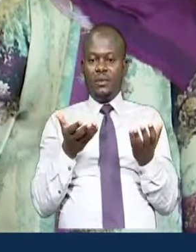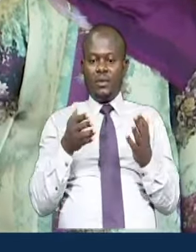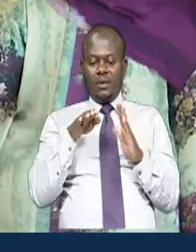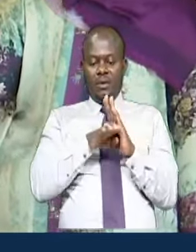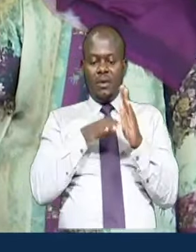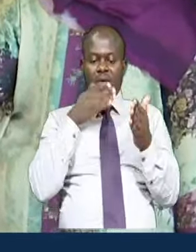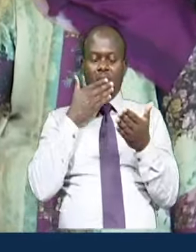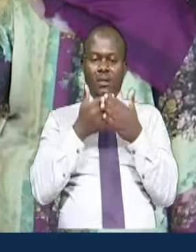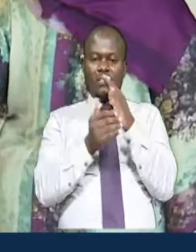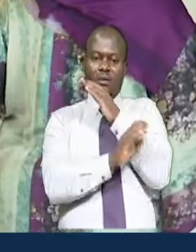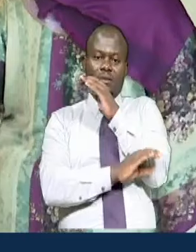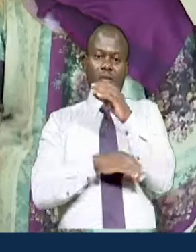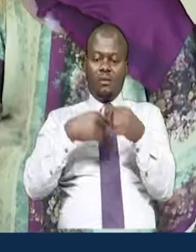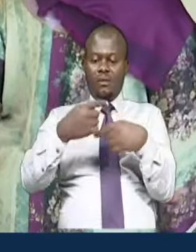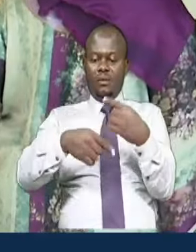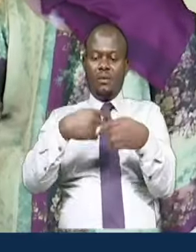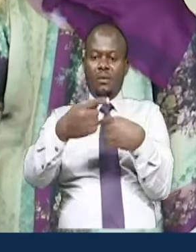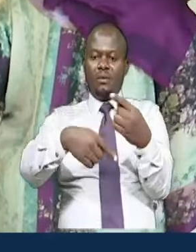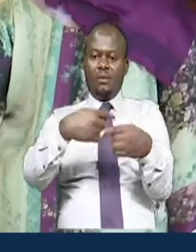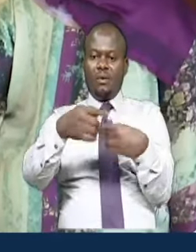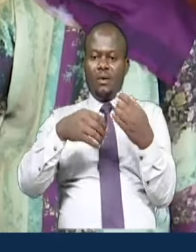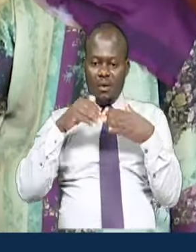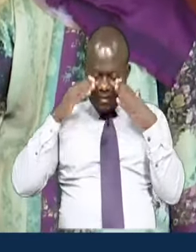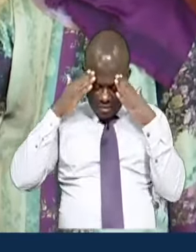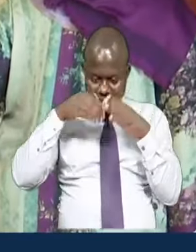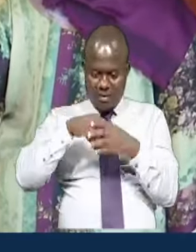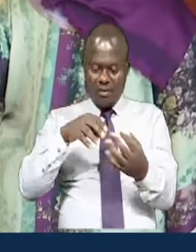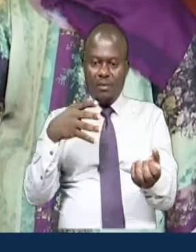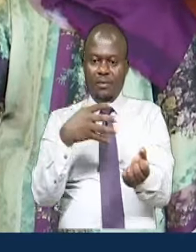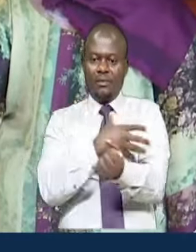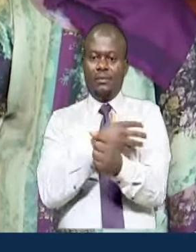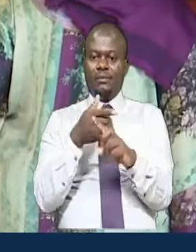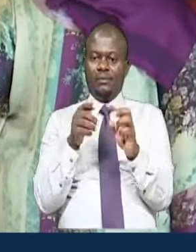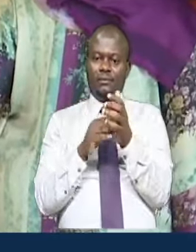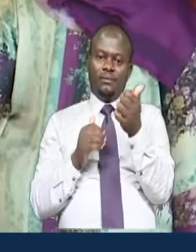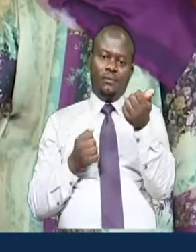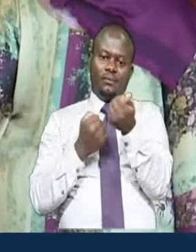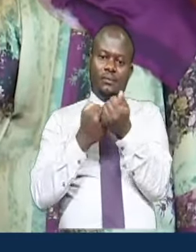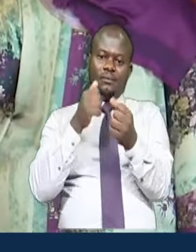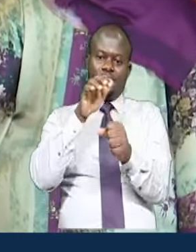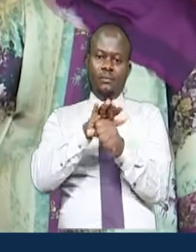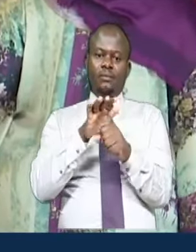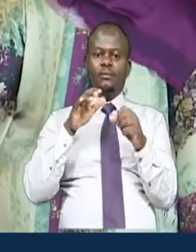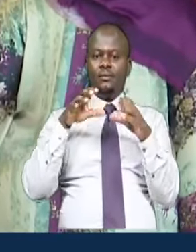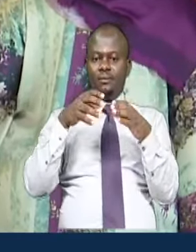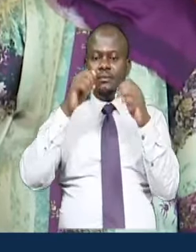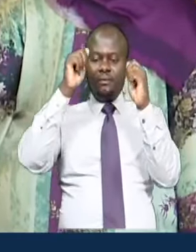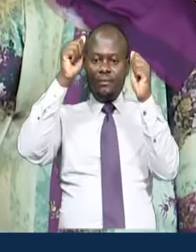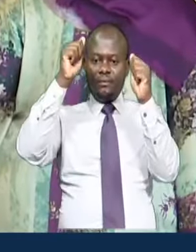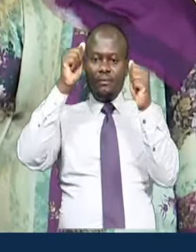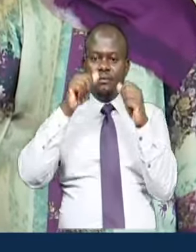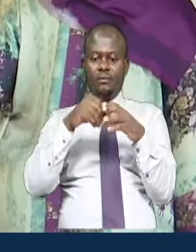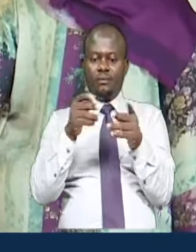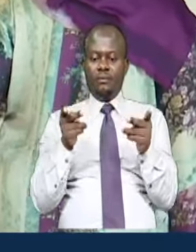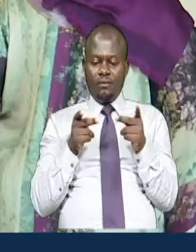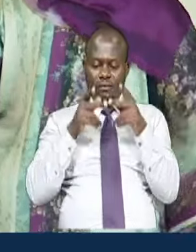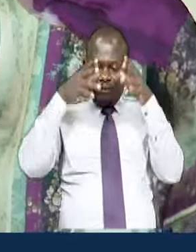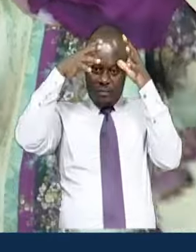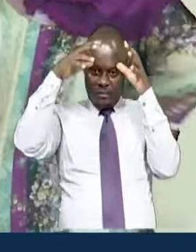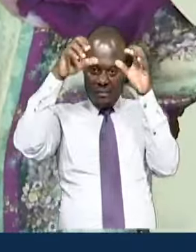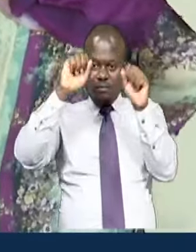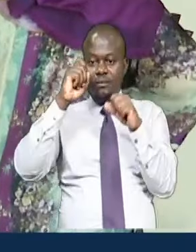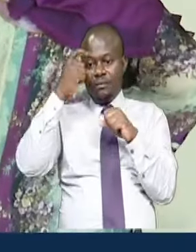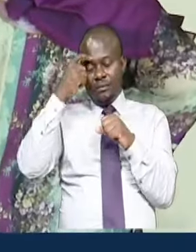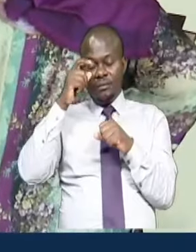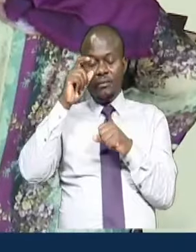nziza z'igihugu dukomeza kuzishyiramo imbaraga, tugashyigikira cyane umukandida ku mwanya wa perezida wa Repubulika PSD yashyigikiye